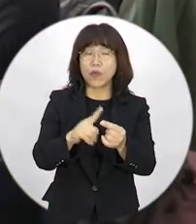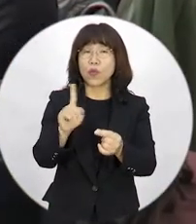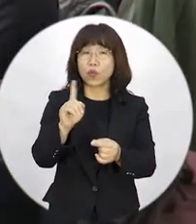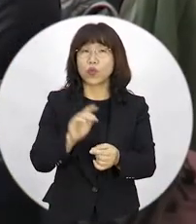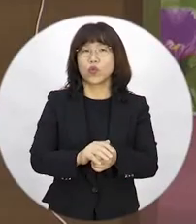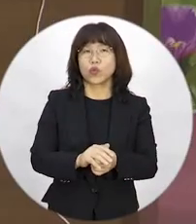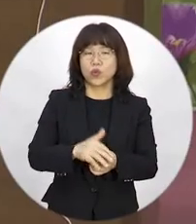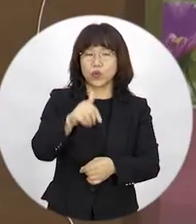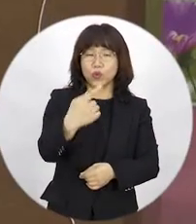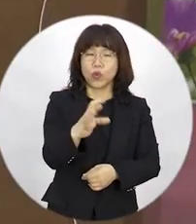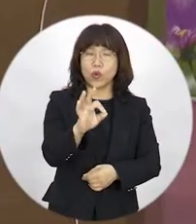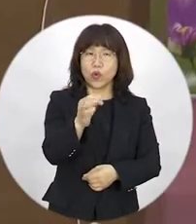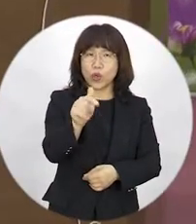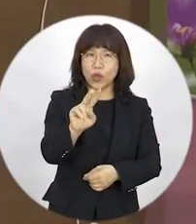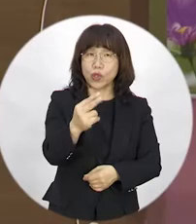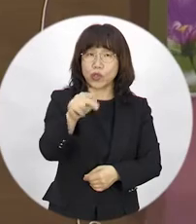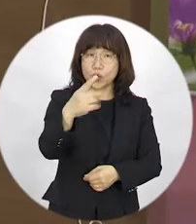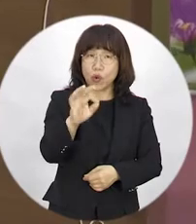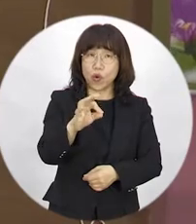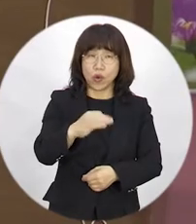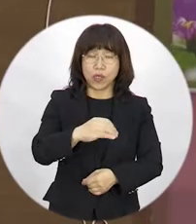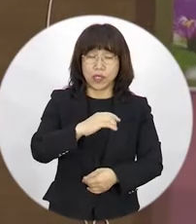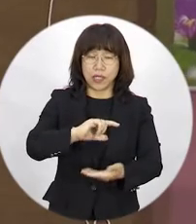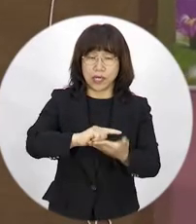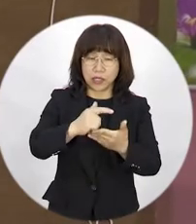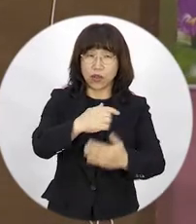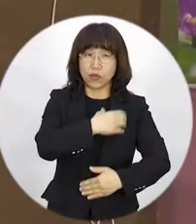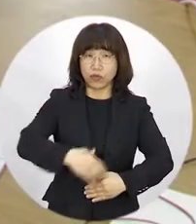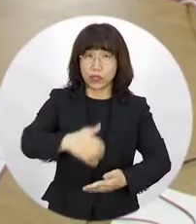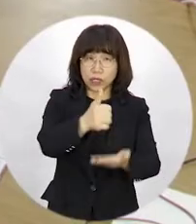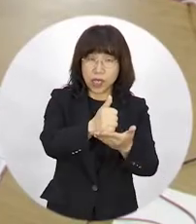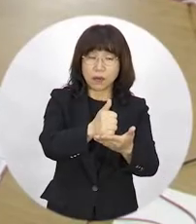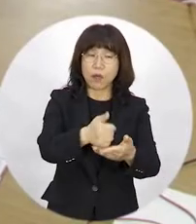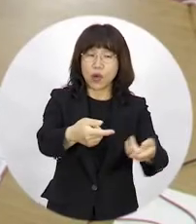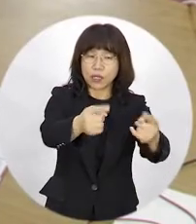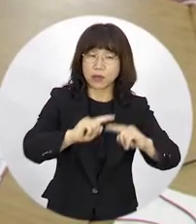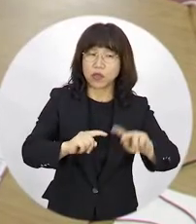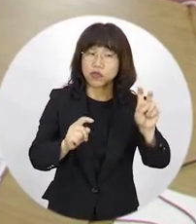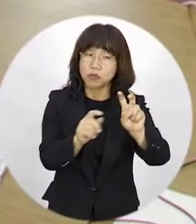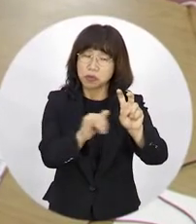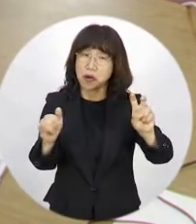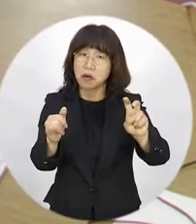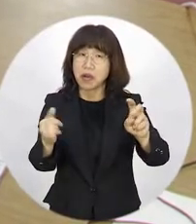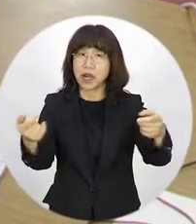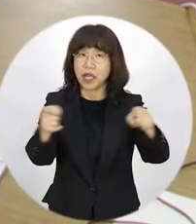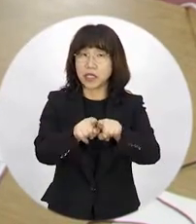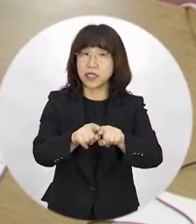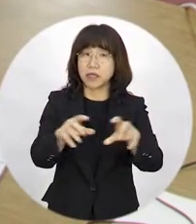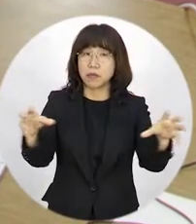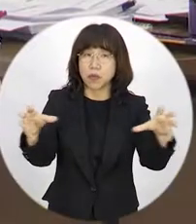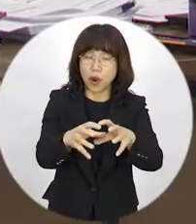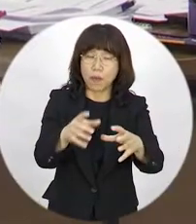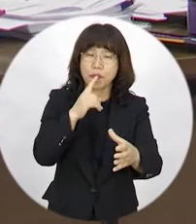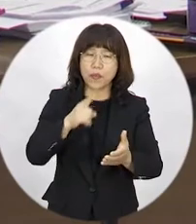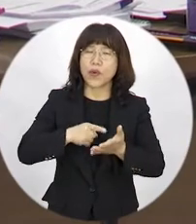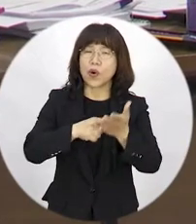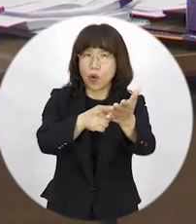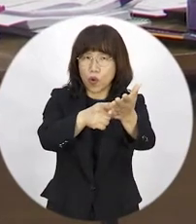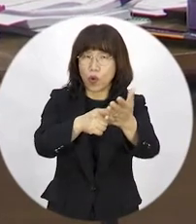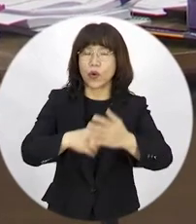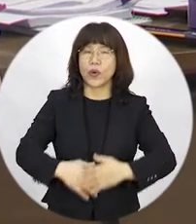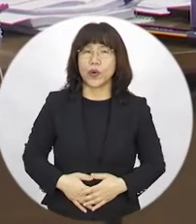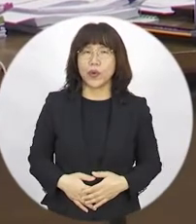비롯해 관계자 등 20명이 참석해 손상 감시 체계와 의도적 손상 예방 프로그램에 대한 보고를